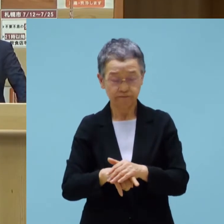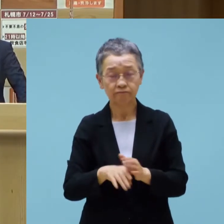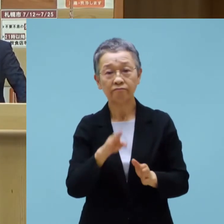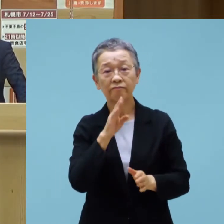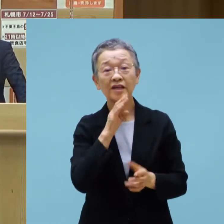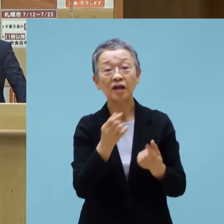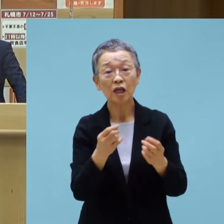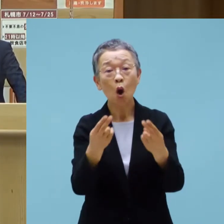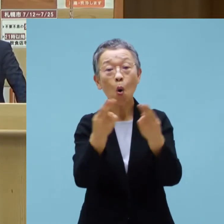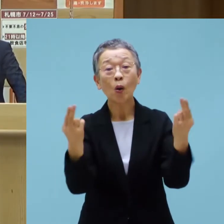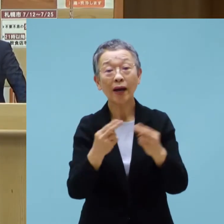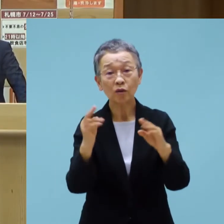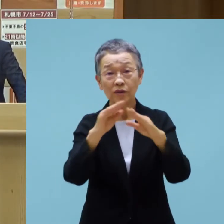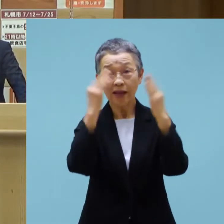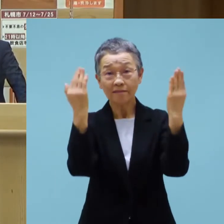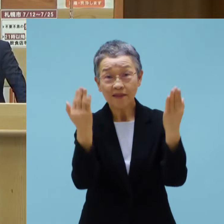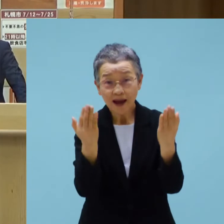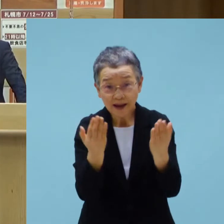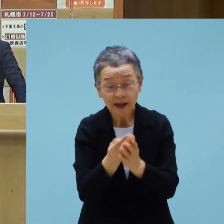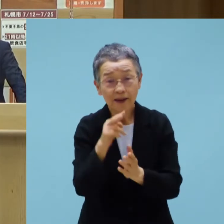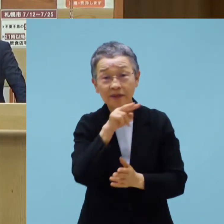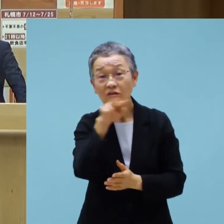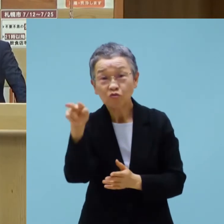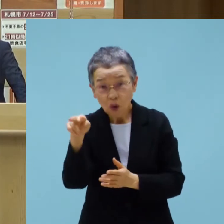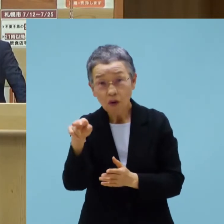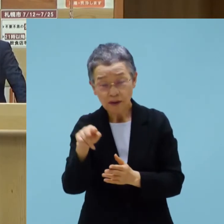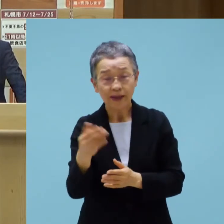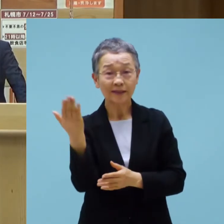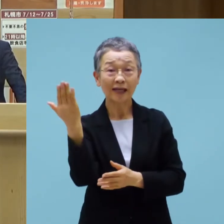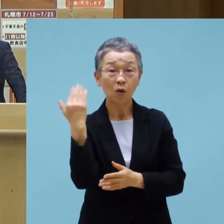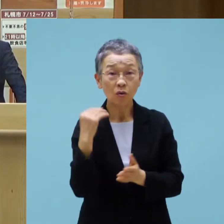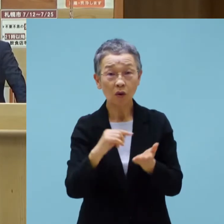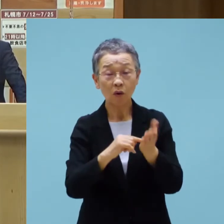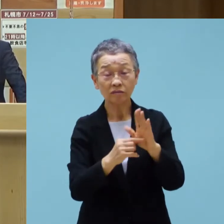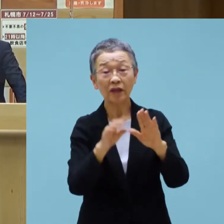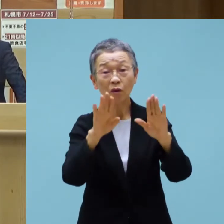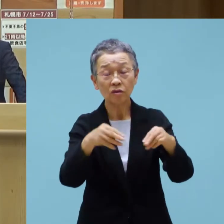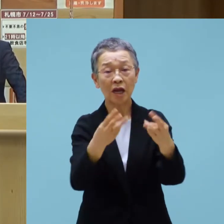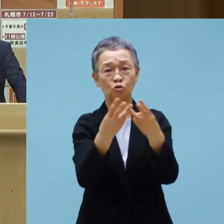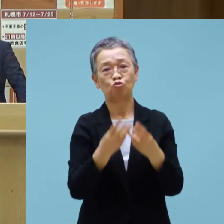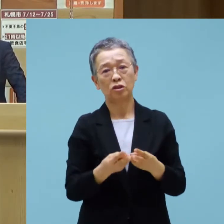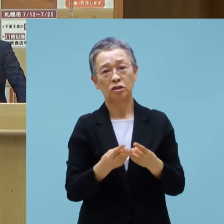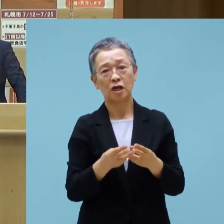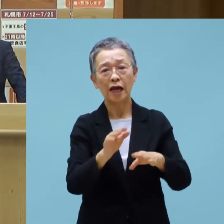全体で見ると、まあ、先ほど言ったような数字なんですが、札幌の厳しい状況というのは直